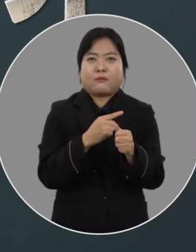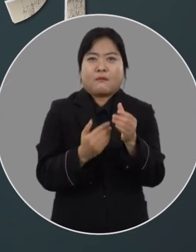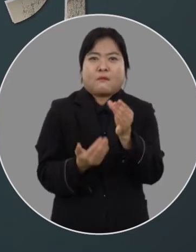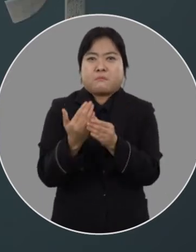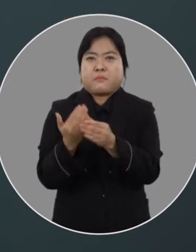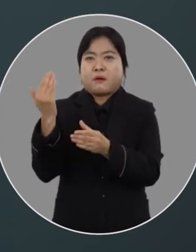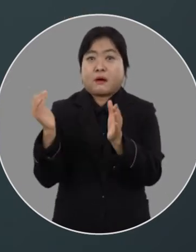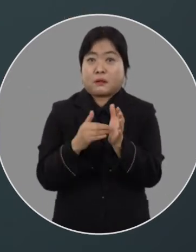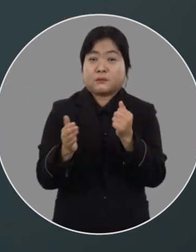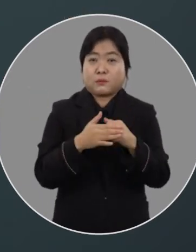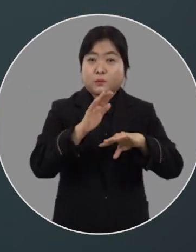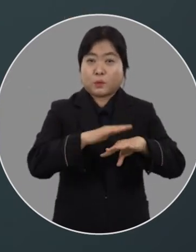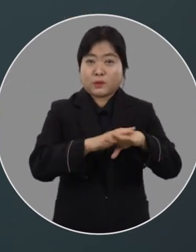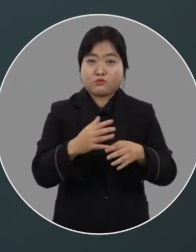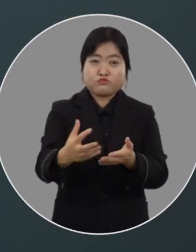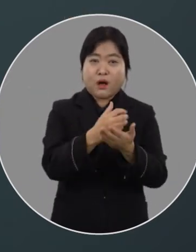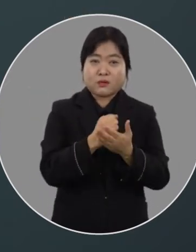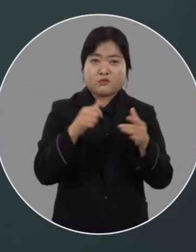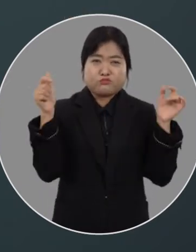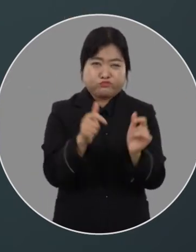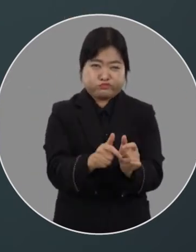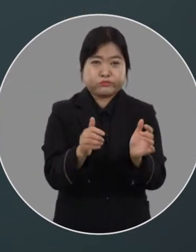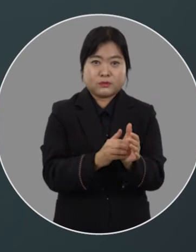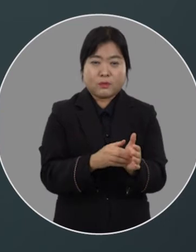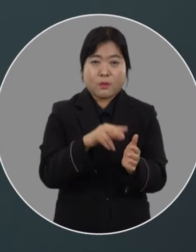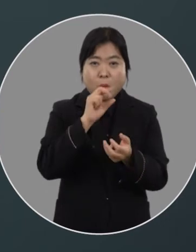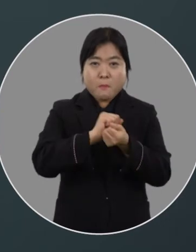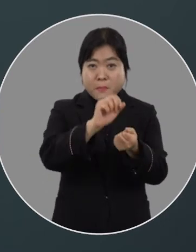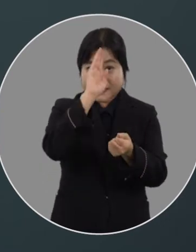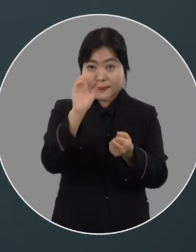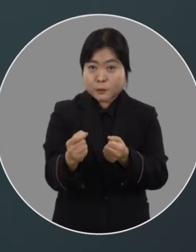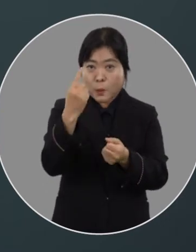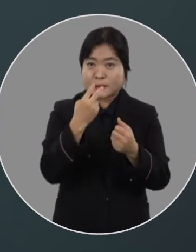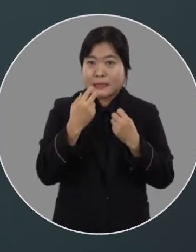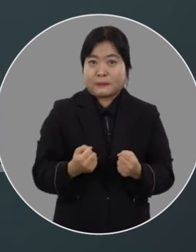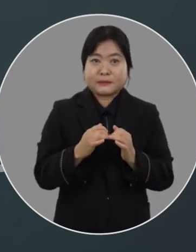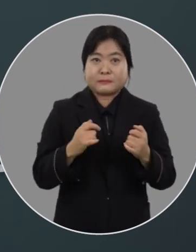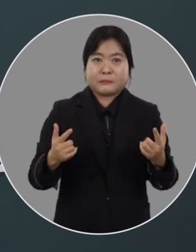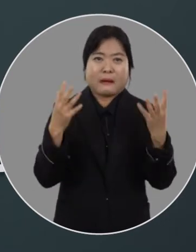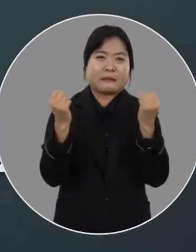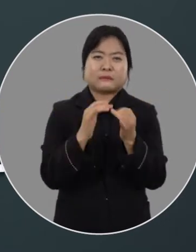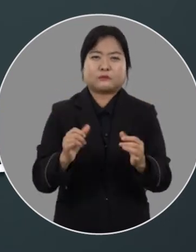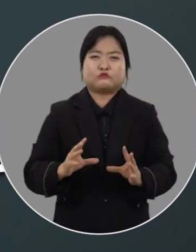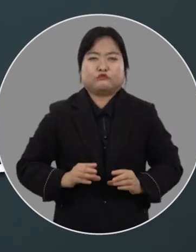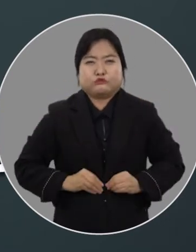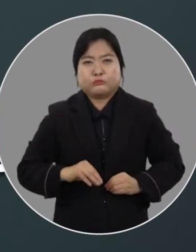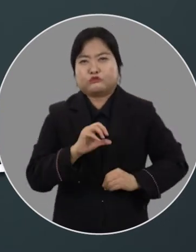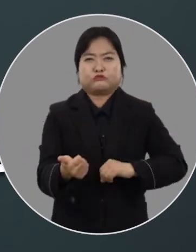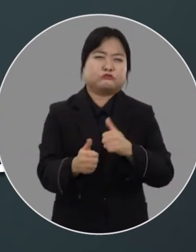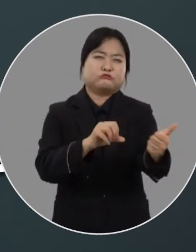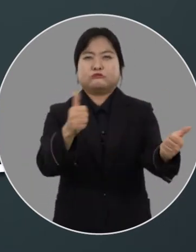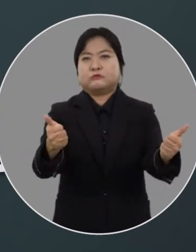때문에 농산물의 수확이 완전히 줄어들었고요. 패스트에 의해서 살아남은 사람들은 많은 사람들이 굶어 죽는